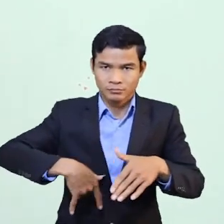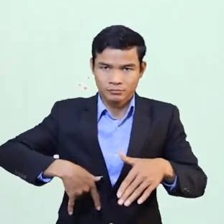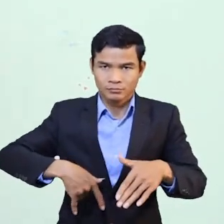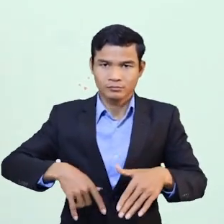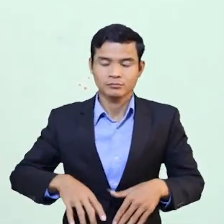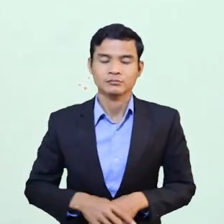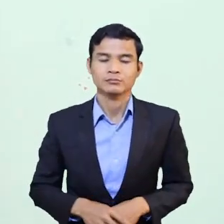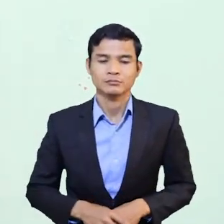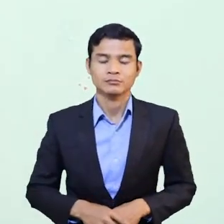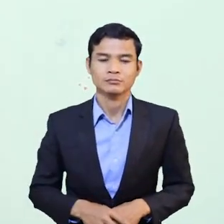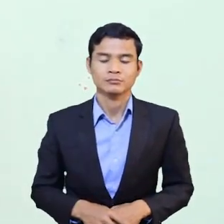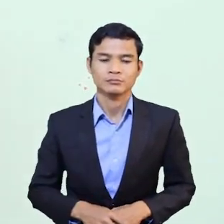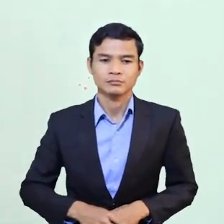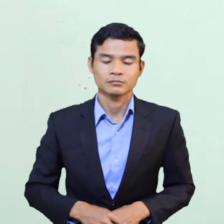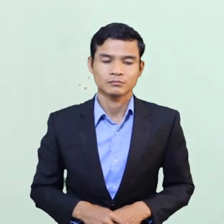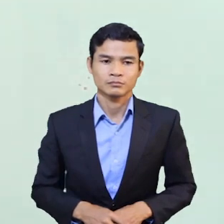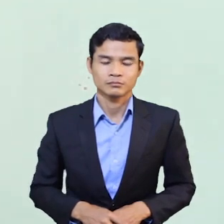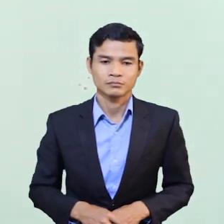cha